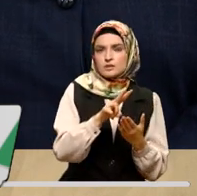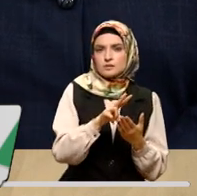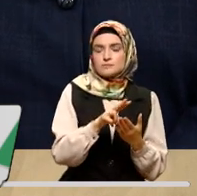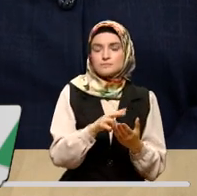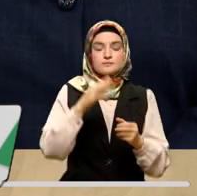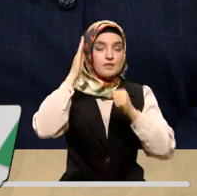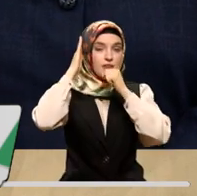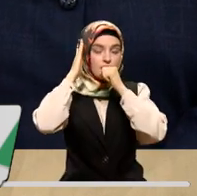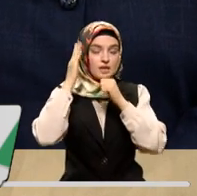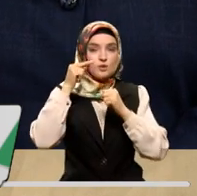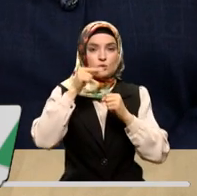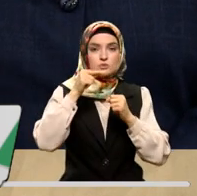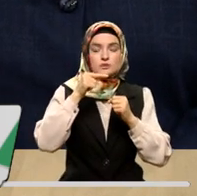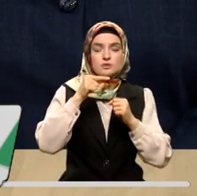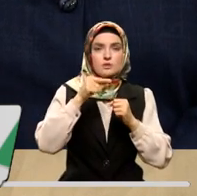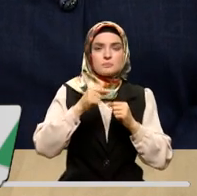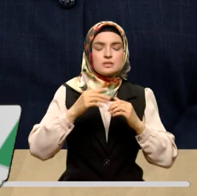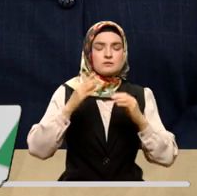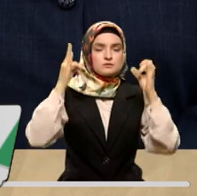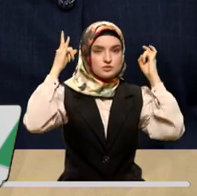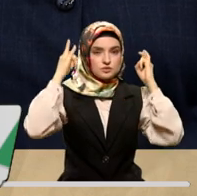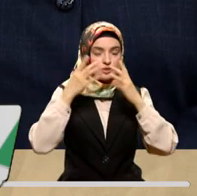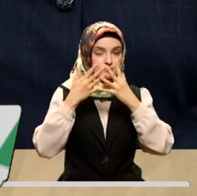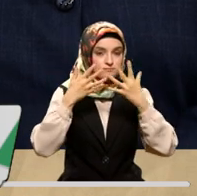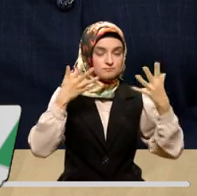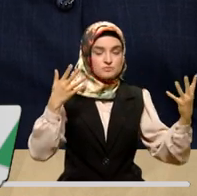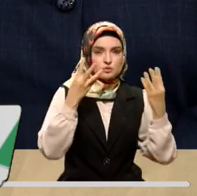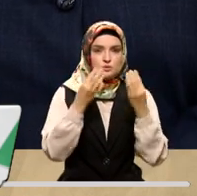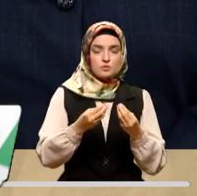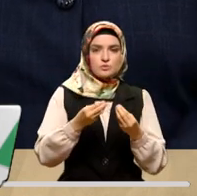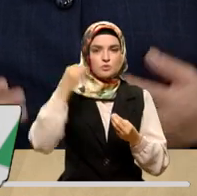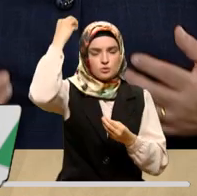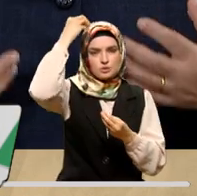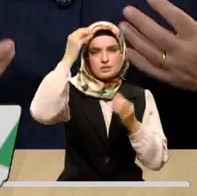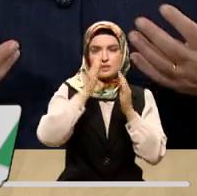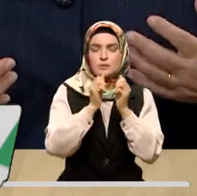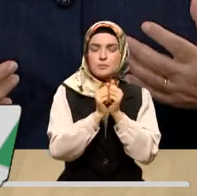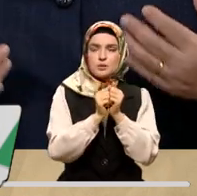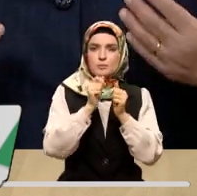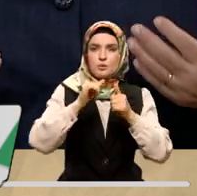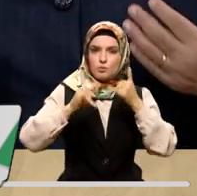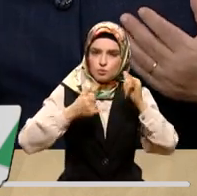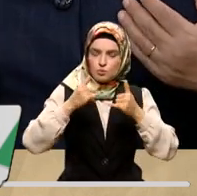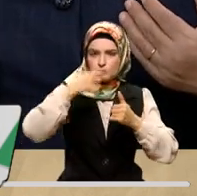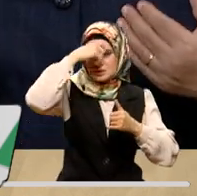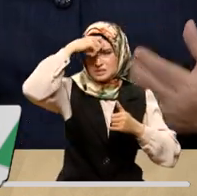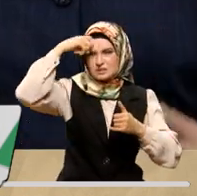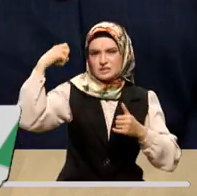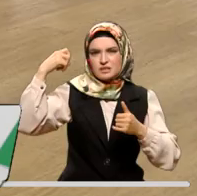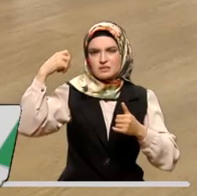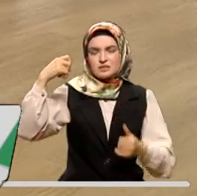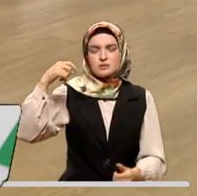Ezan okunduğunda, belki de camiye saf durulduğunda hocasıyla beraber orada oynadım, terledim, artık yerim